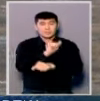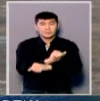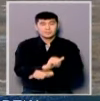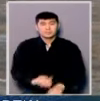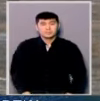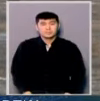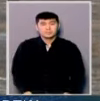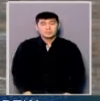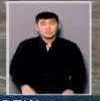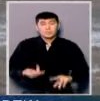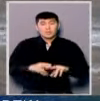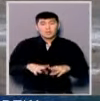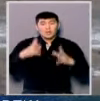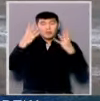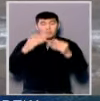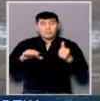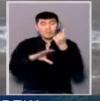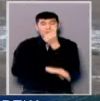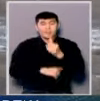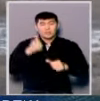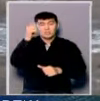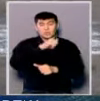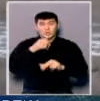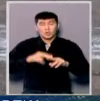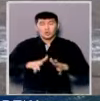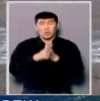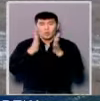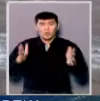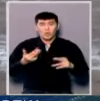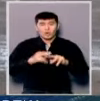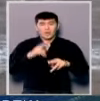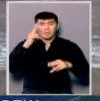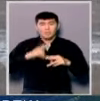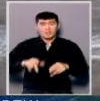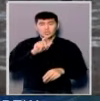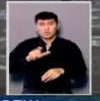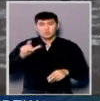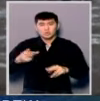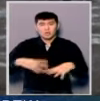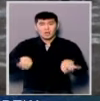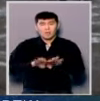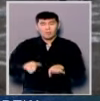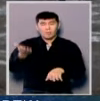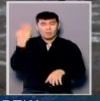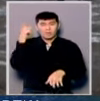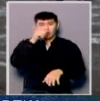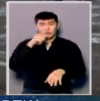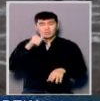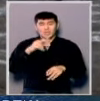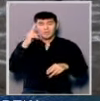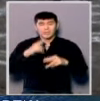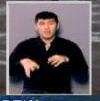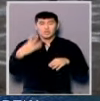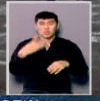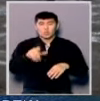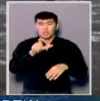приостановлены. По статистике, за последние годы в Атырауской области увеличились факты пропажи людей. Так, в прошлом году по области пропало